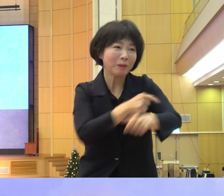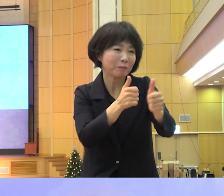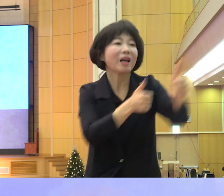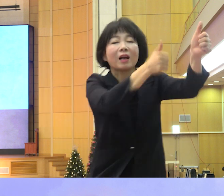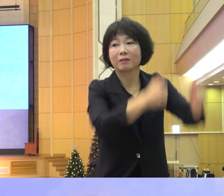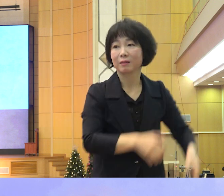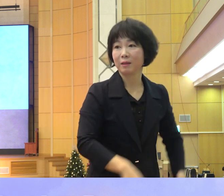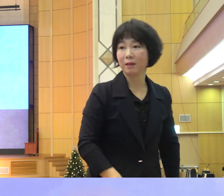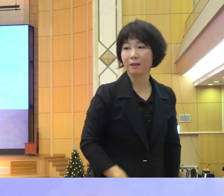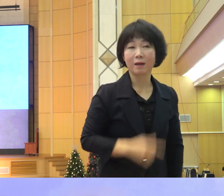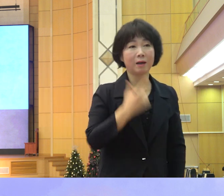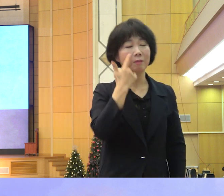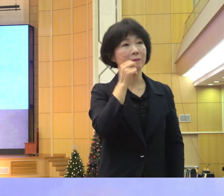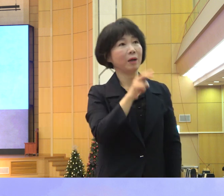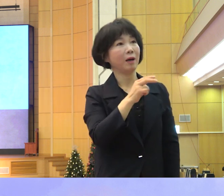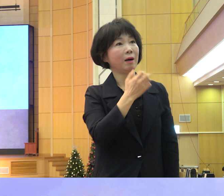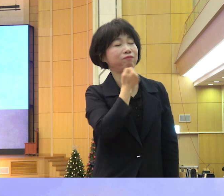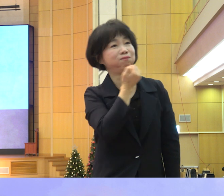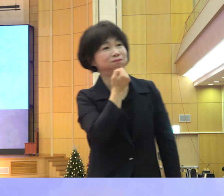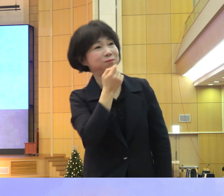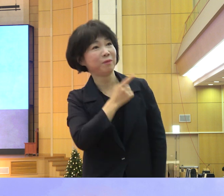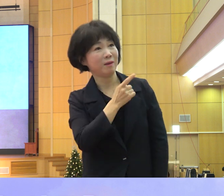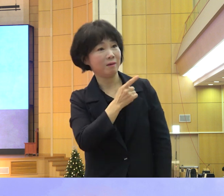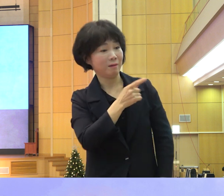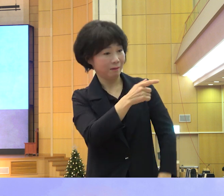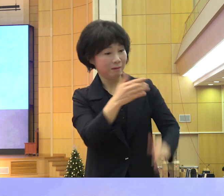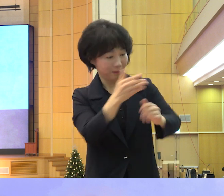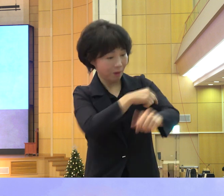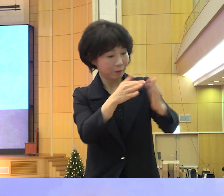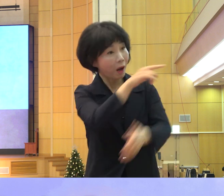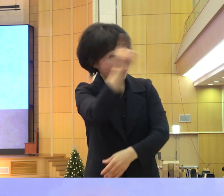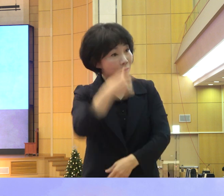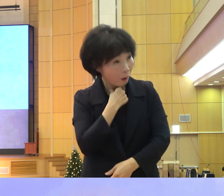그러더니 그걸 가서 뭐 거기 가서 뭐 목사님 아들이라고 뭐